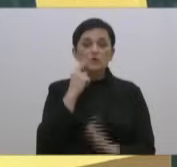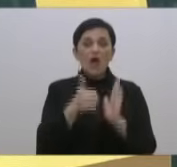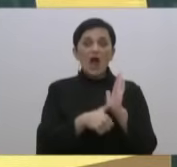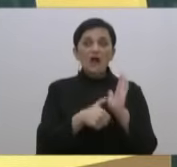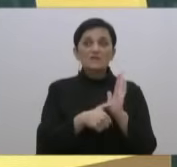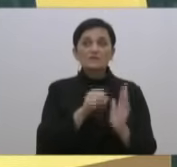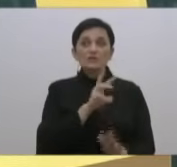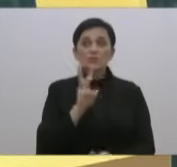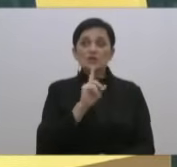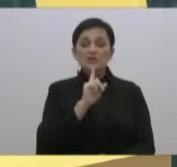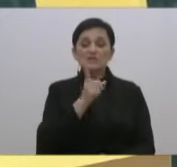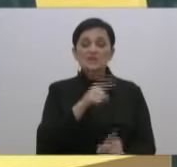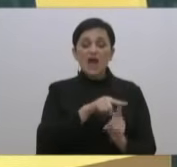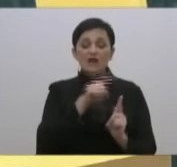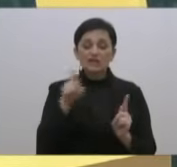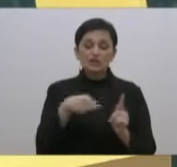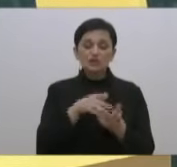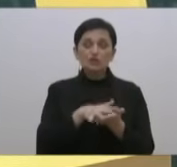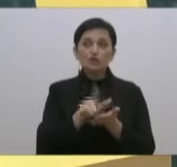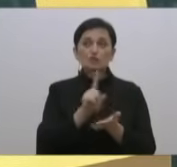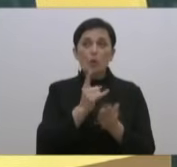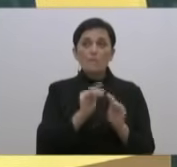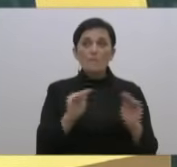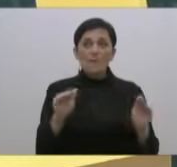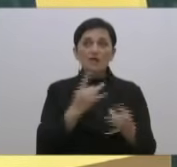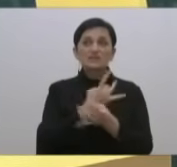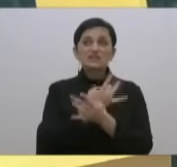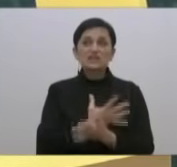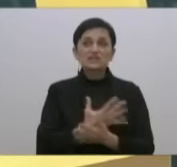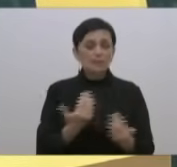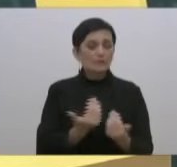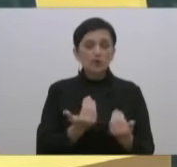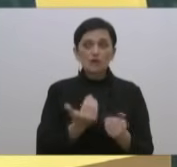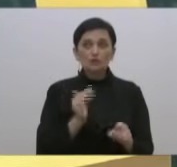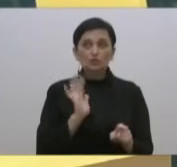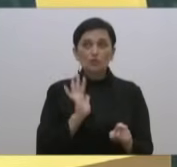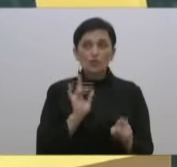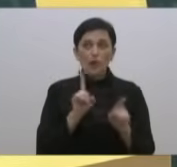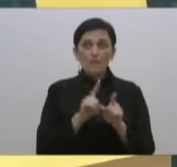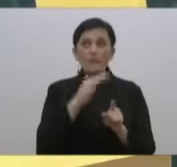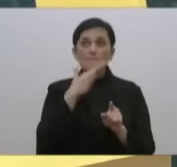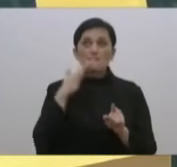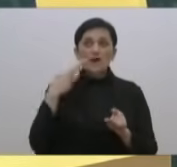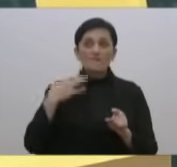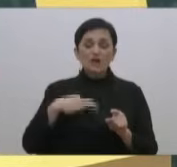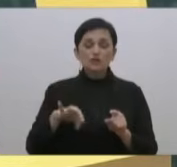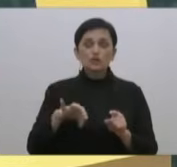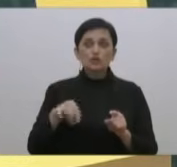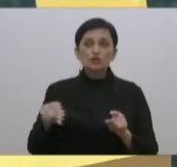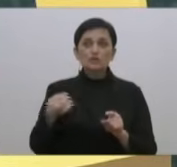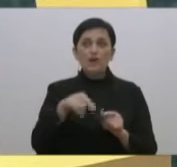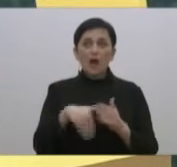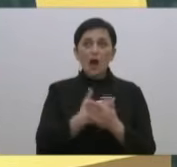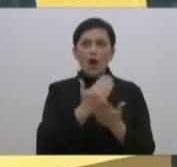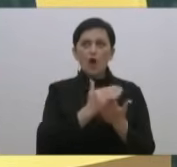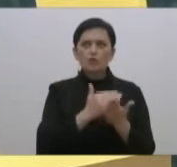Exasi Milionit, Elita Chiharjeba, Imisatisho Bausheba, Sigari Beshi Aritz Hobron. As we bravo Chulianta,